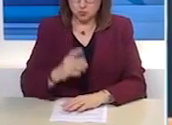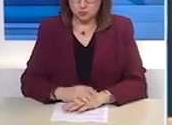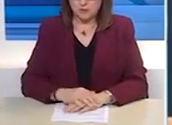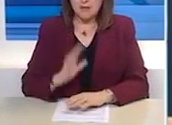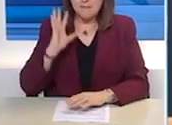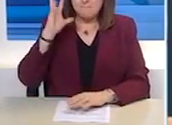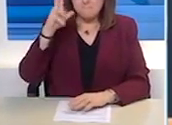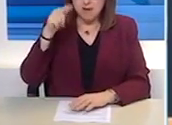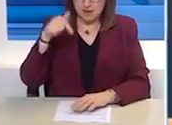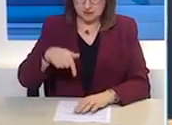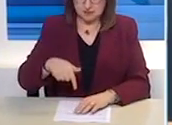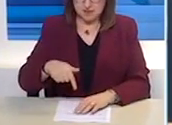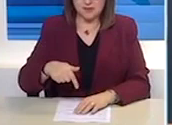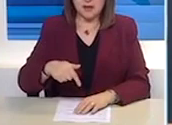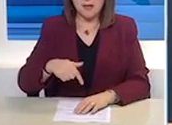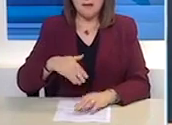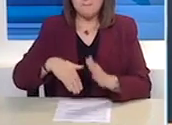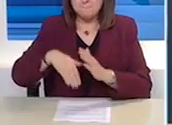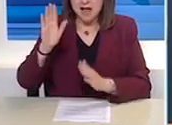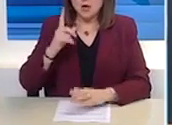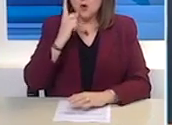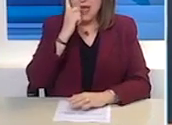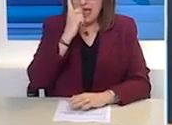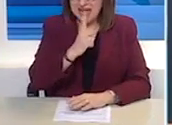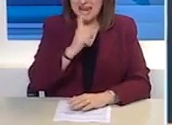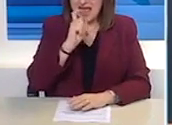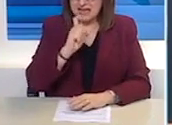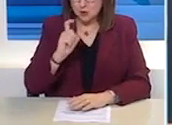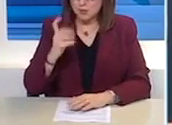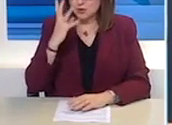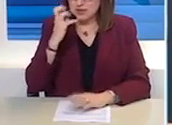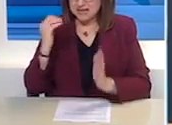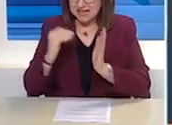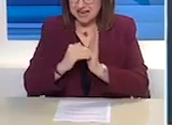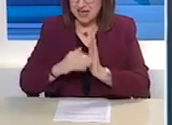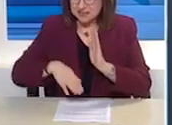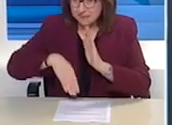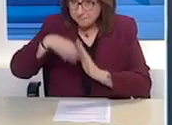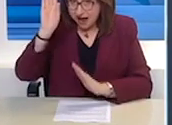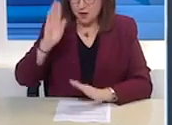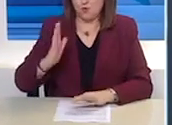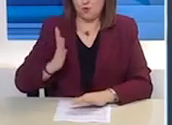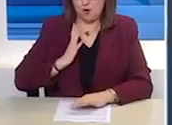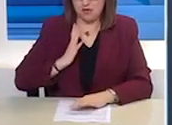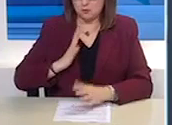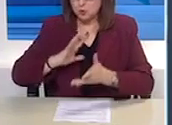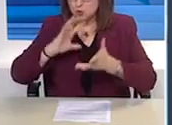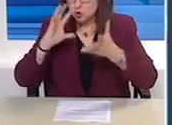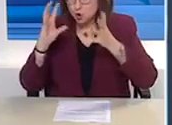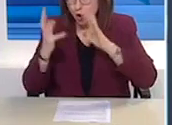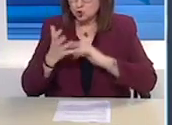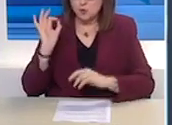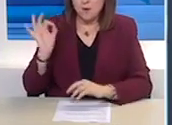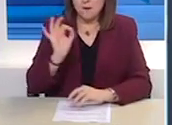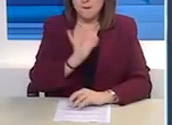Έως σήμερα, περισσότερα από 1.040.000 κρούσματα του νέου κορονοϊού έχουν καταγραφεί σε παγκόσμιο επίπεδο,